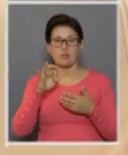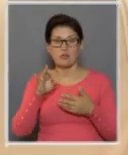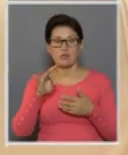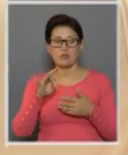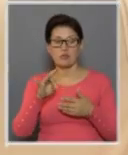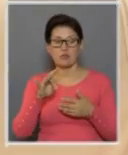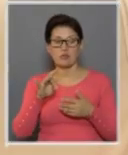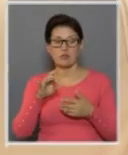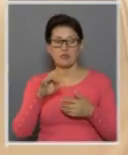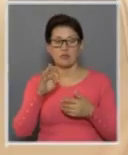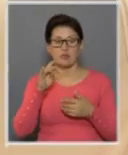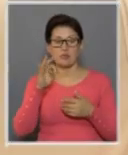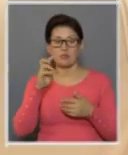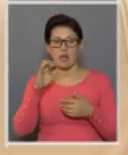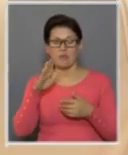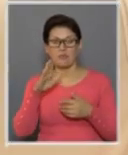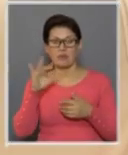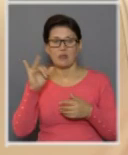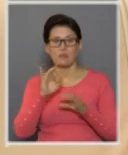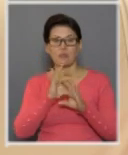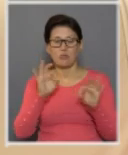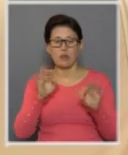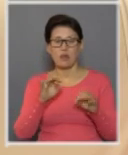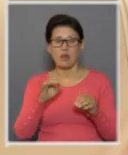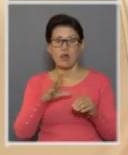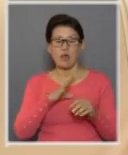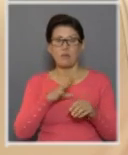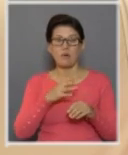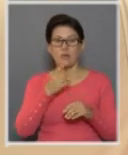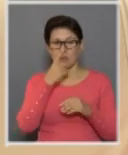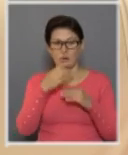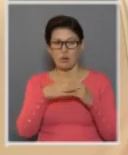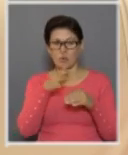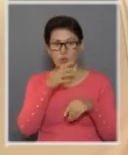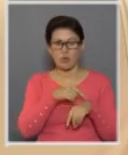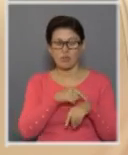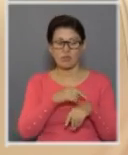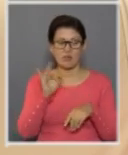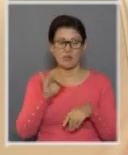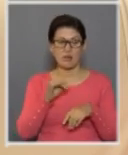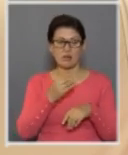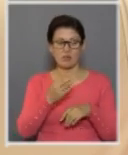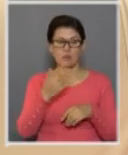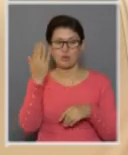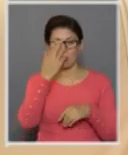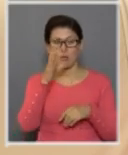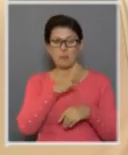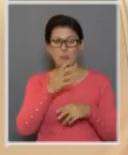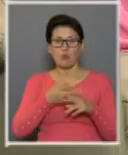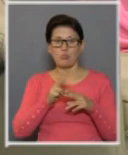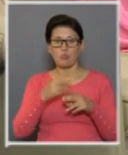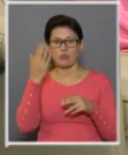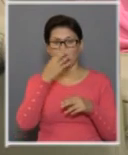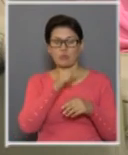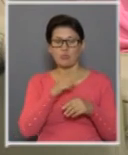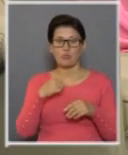Авторы Баймырзаев. Тамаша. Енді Үміт, жалпы жақын арада, осы жақында сен бір киноға түскен болатынсың. Сол кино